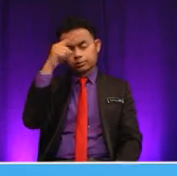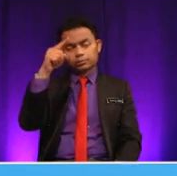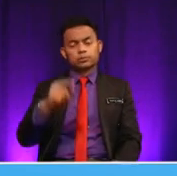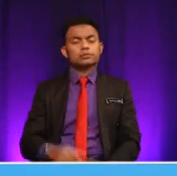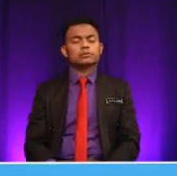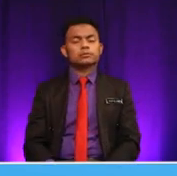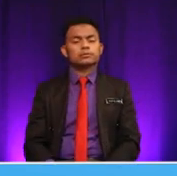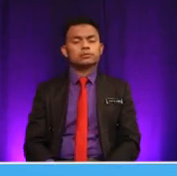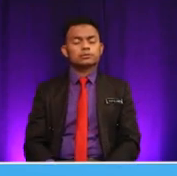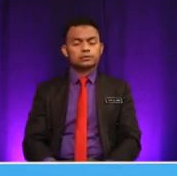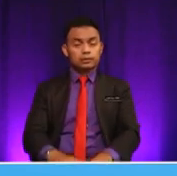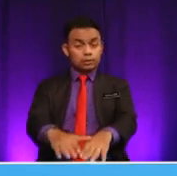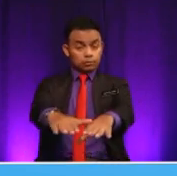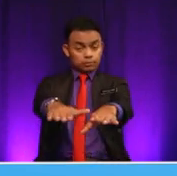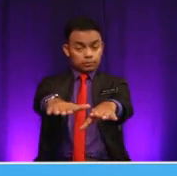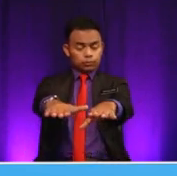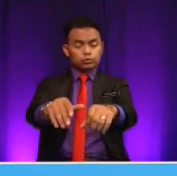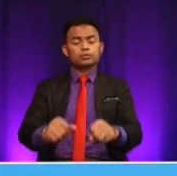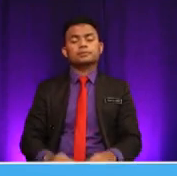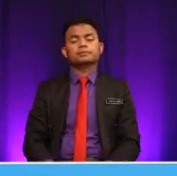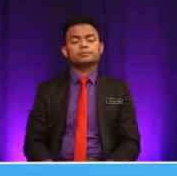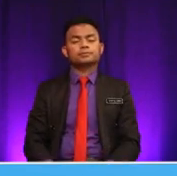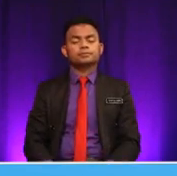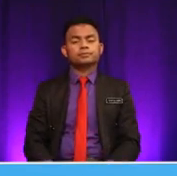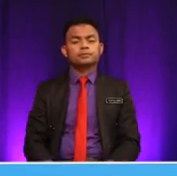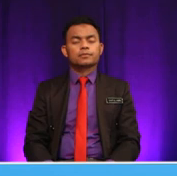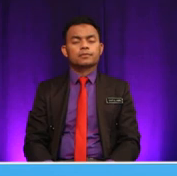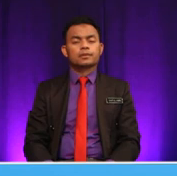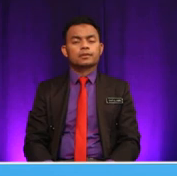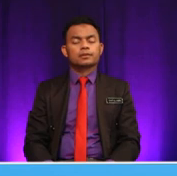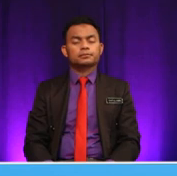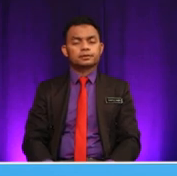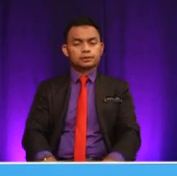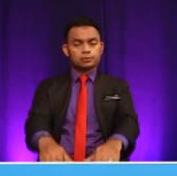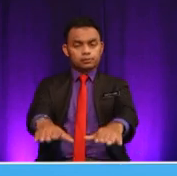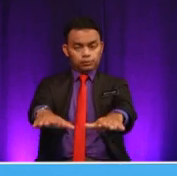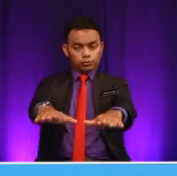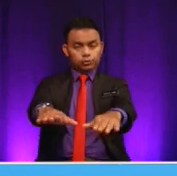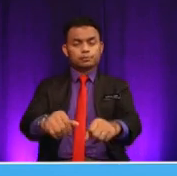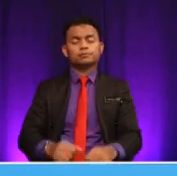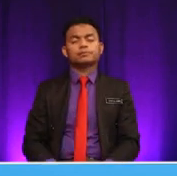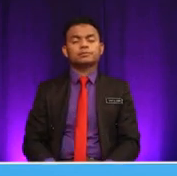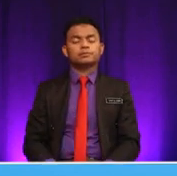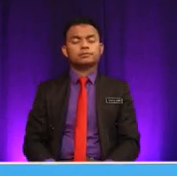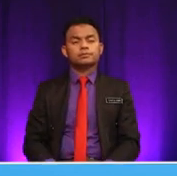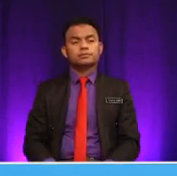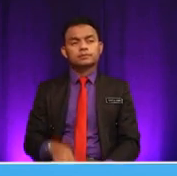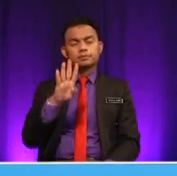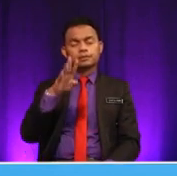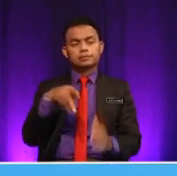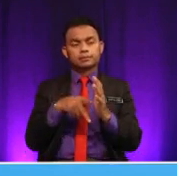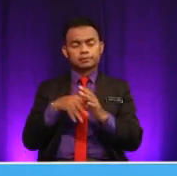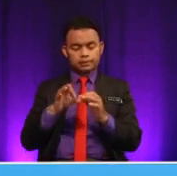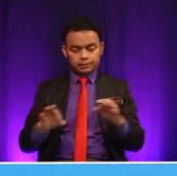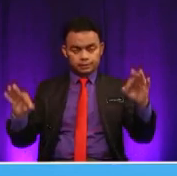jangkauan meluncur Oke untuk Komponen fleksibility adalah ujian jangkauan meluncur jadi 4 kali penting tadi benda